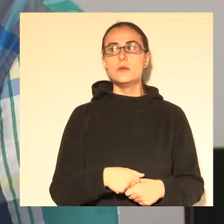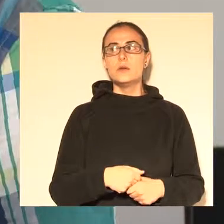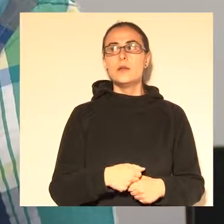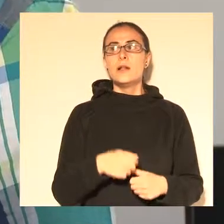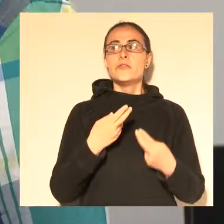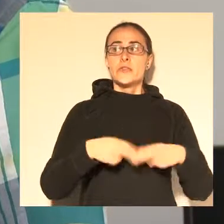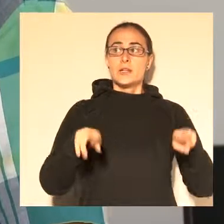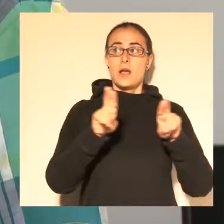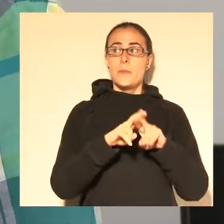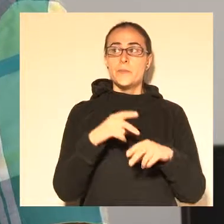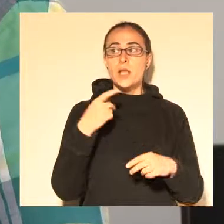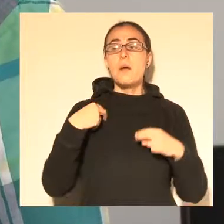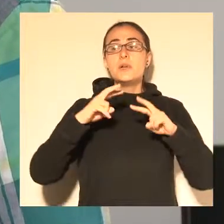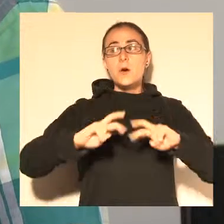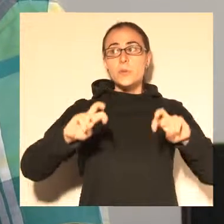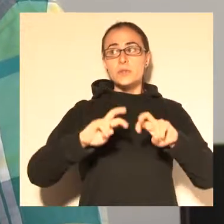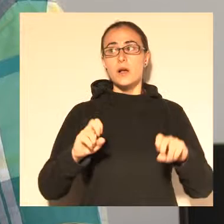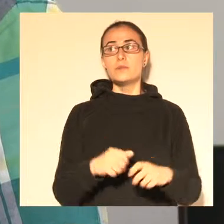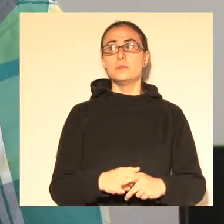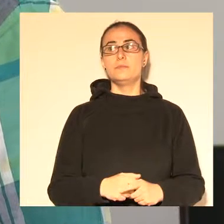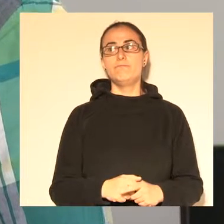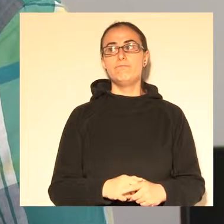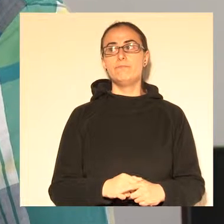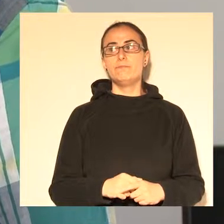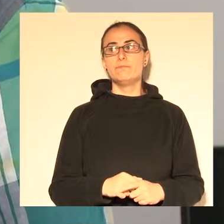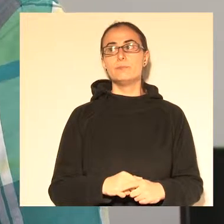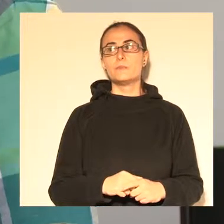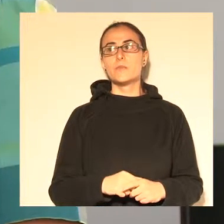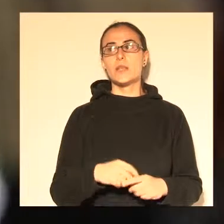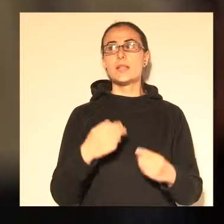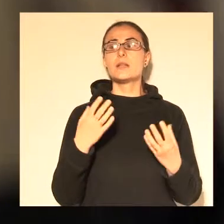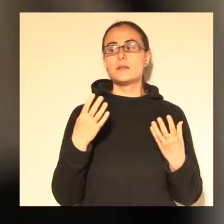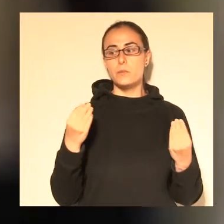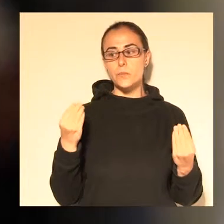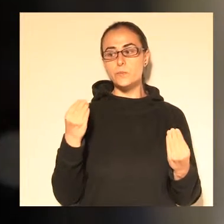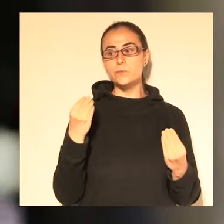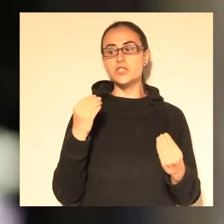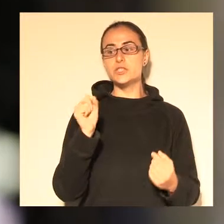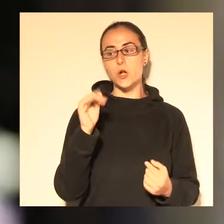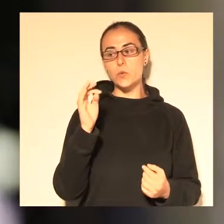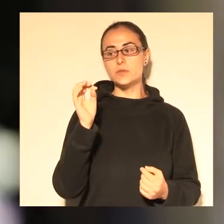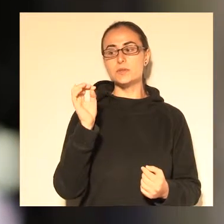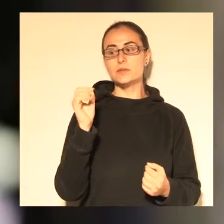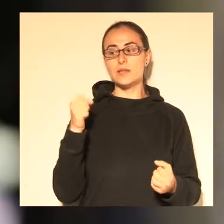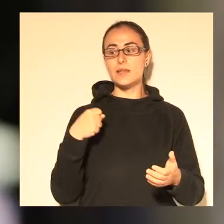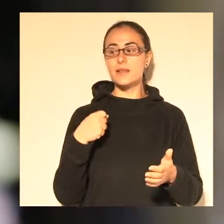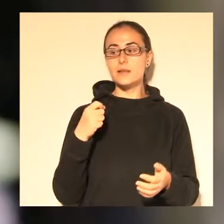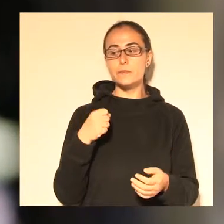în final am căutat să dăm un sens acestei